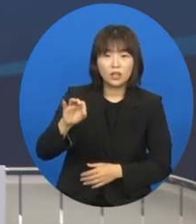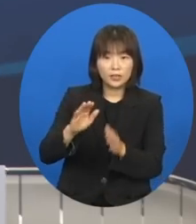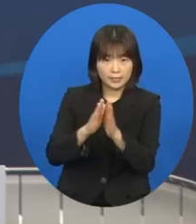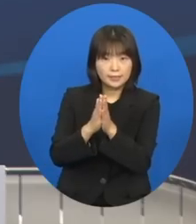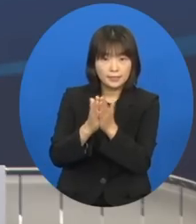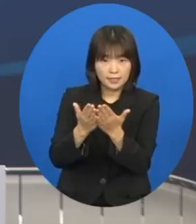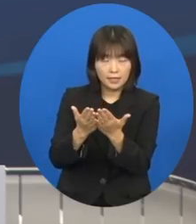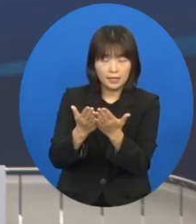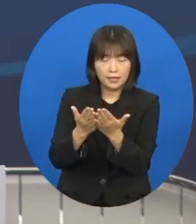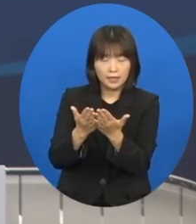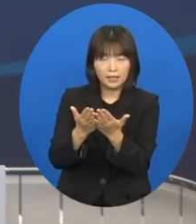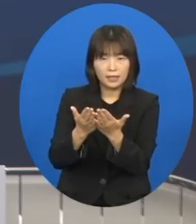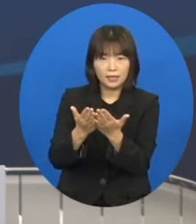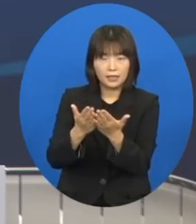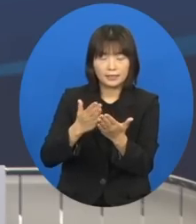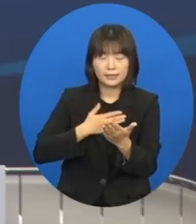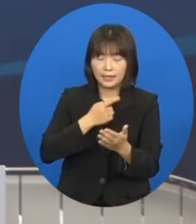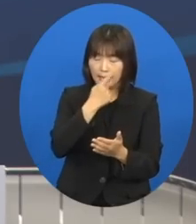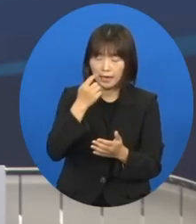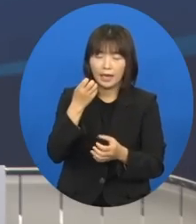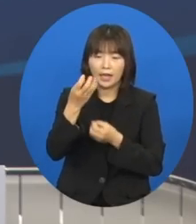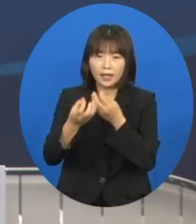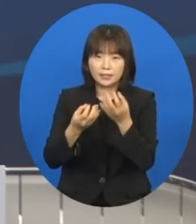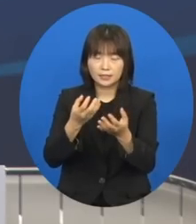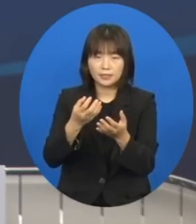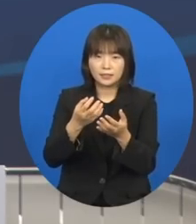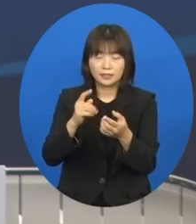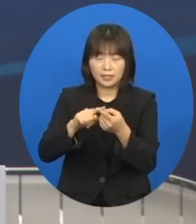제 간증을 소개한 적이 있습니다.